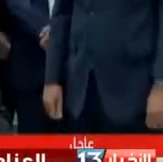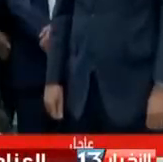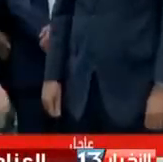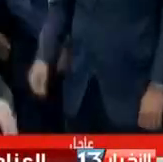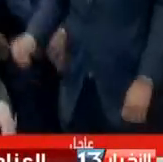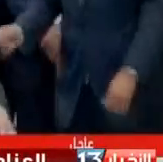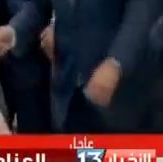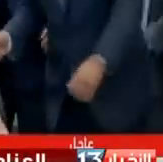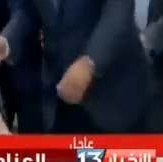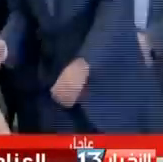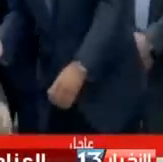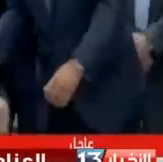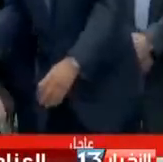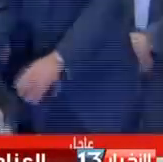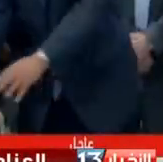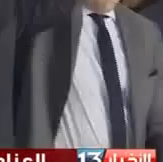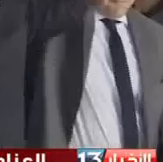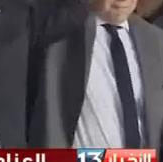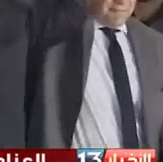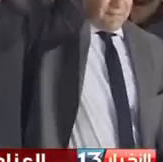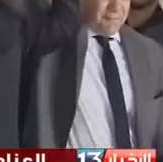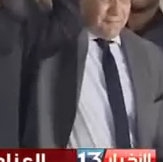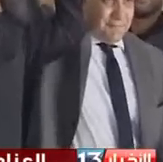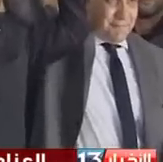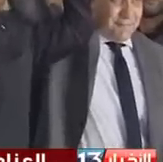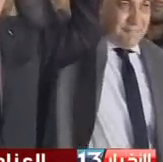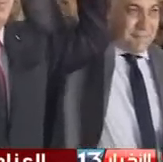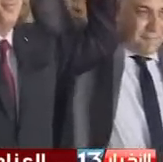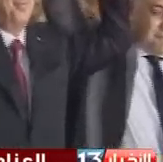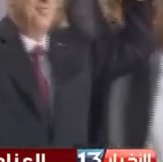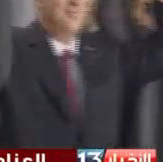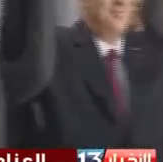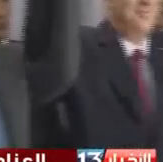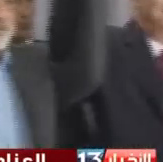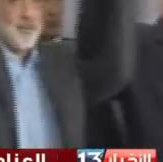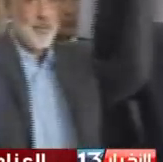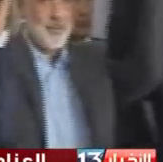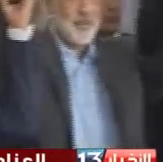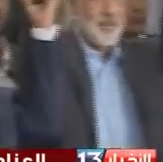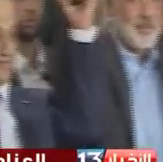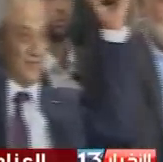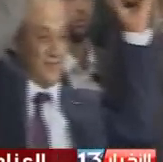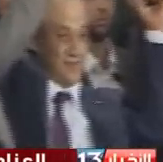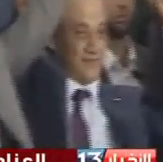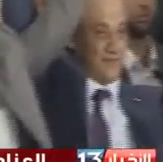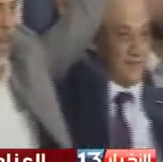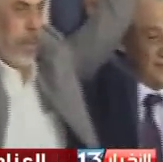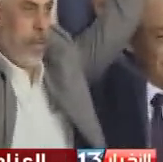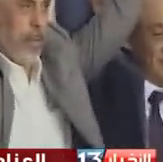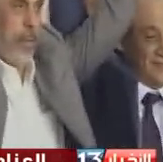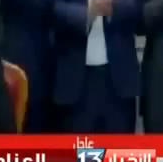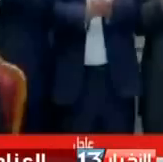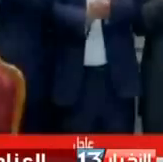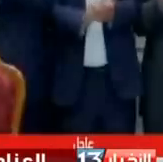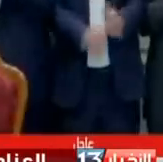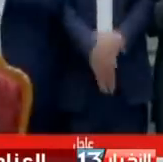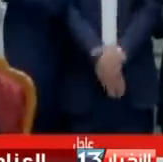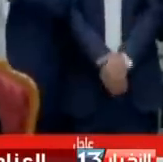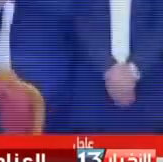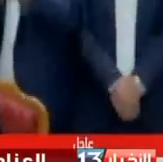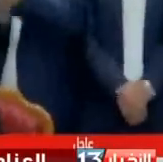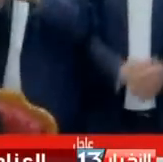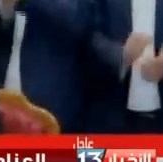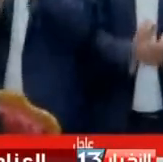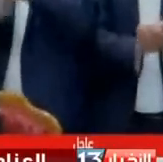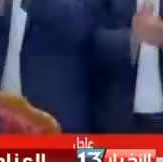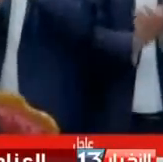ترحيب أممي وأمريكي بمناسبة توقيع ورقة المصالحة الفلسطينية بين حركتي فتح وحماس بعد سنوات من الانقسام.